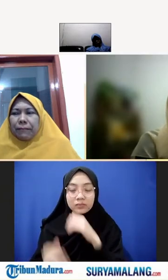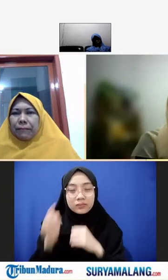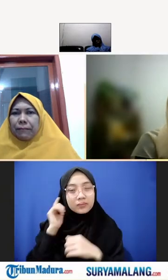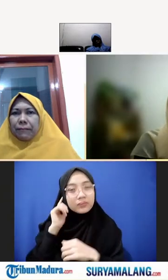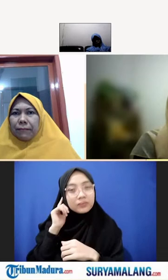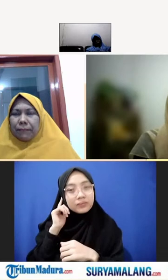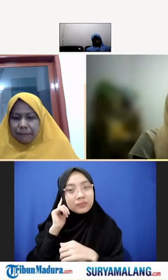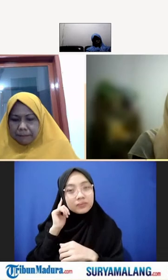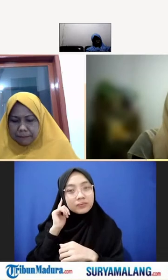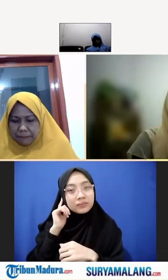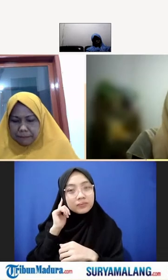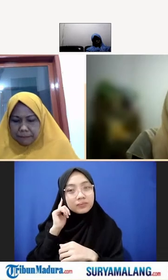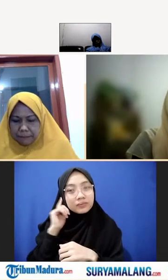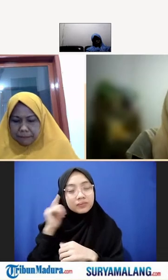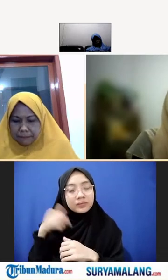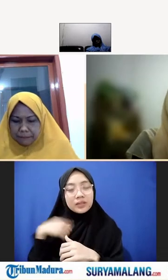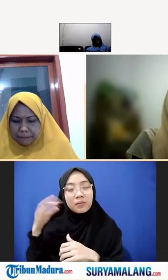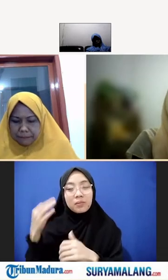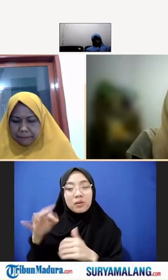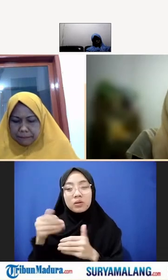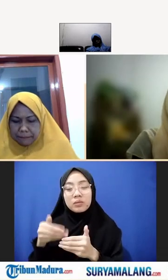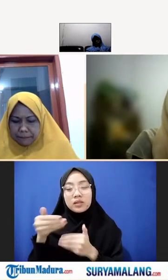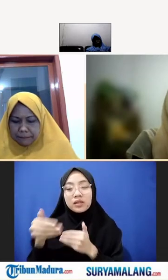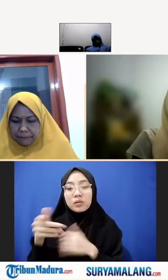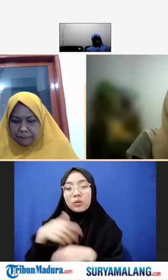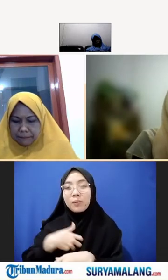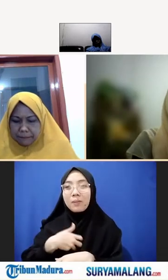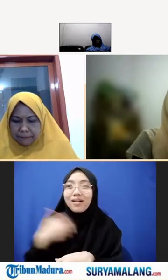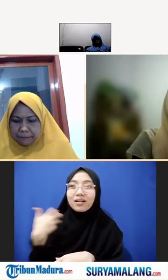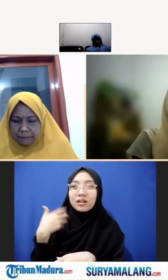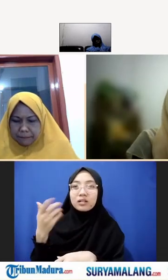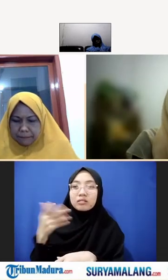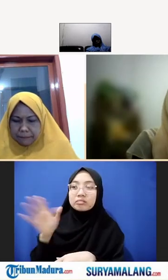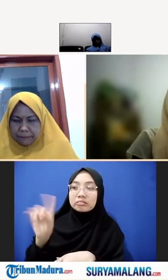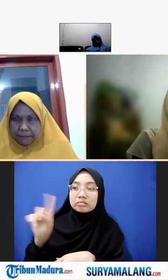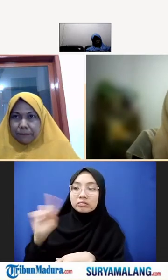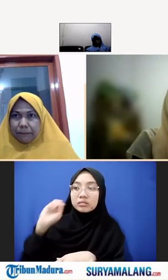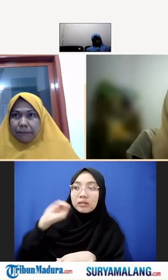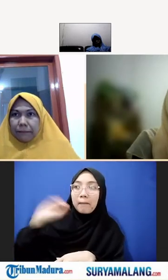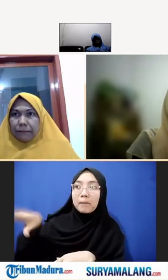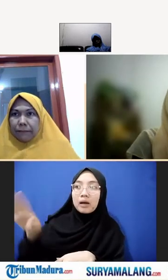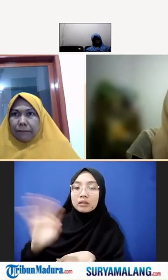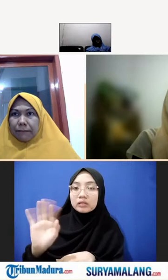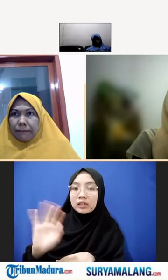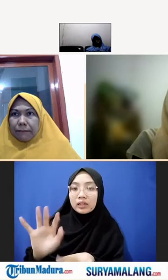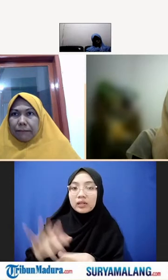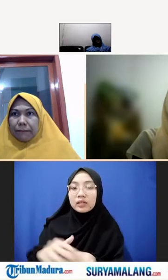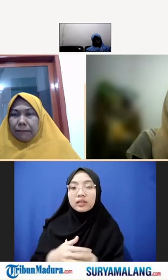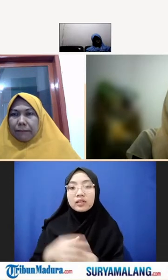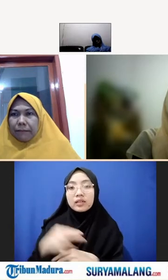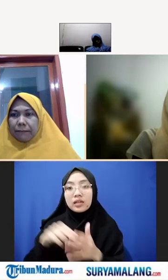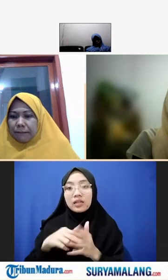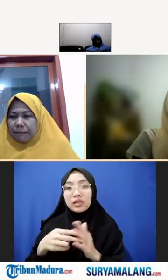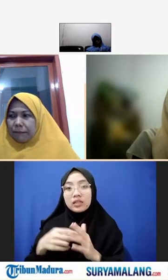baru sampai pada tahap lagi marah ya, kalau lagi marah jangan lempar, baru itu berarti saya ada fase